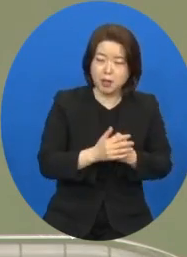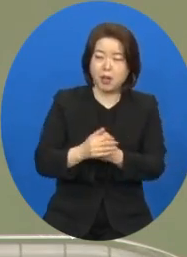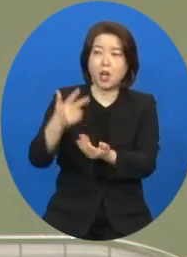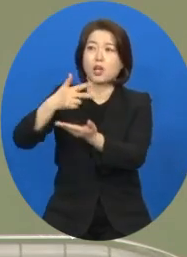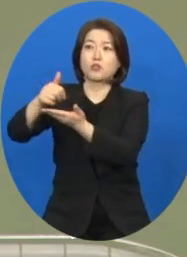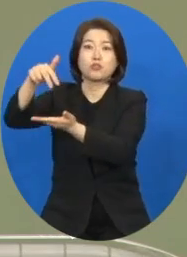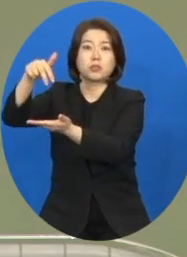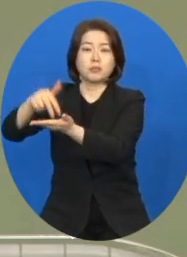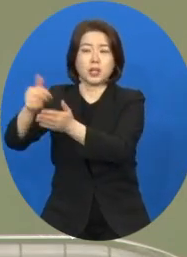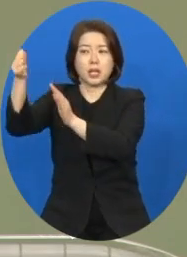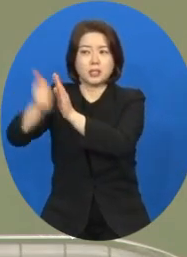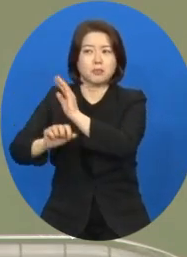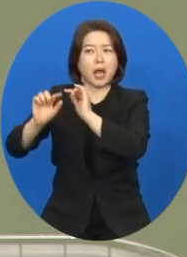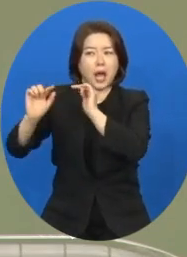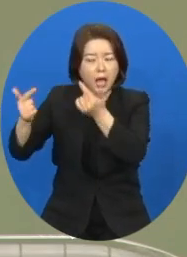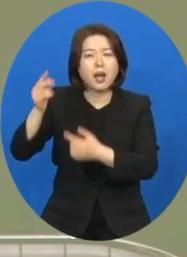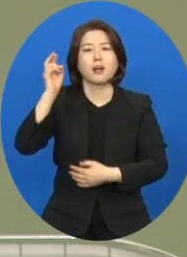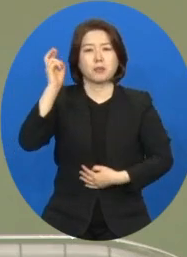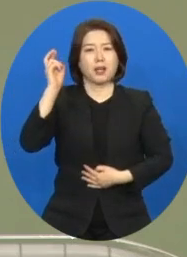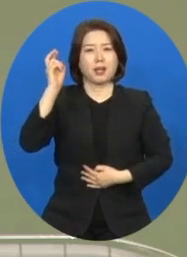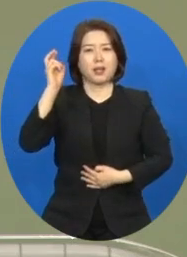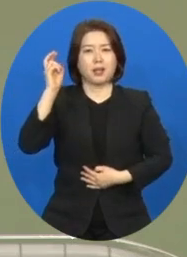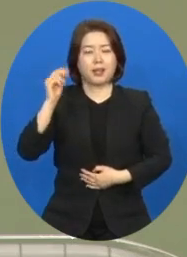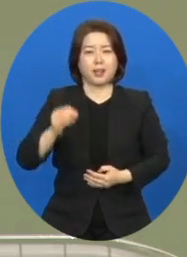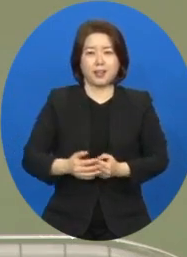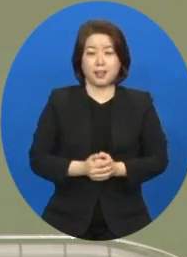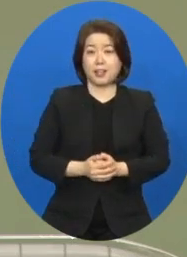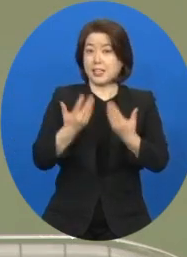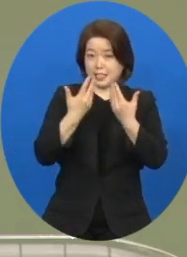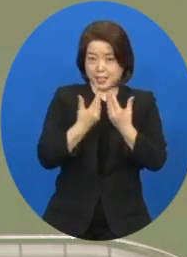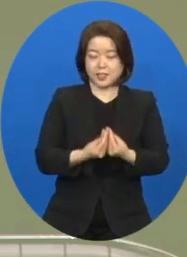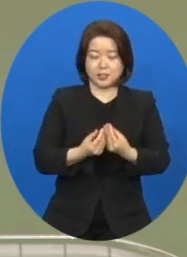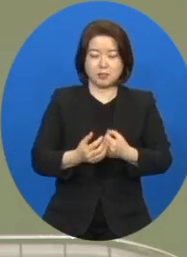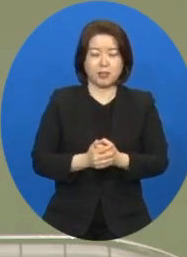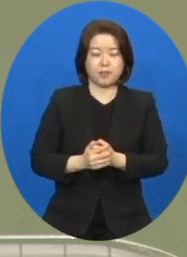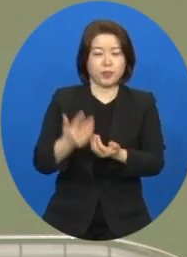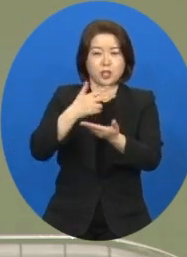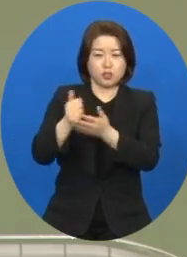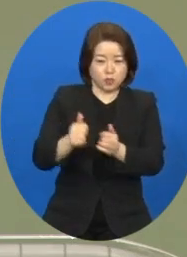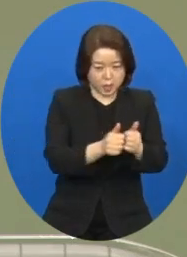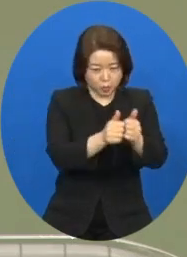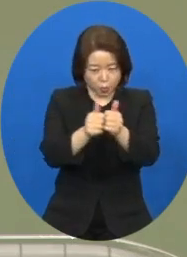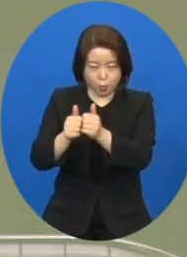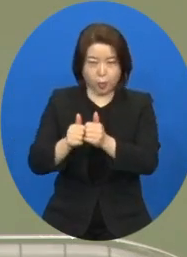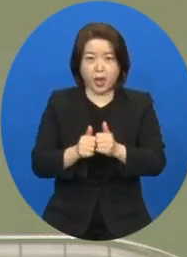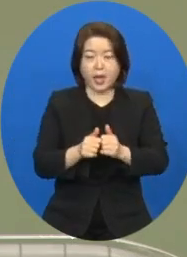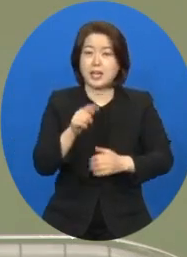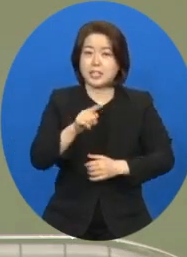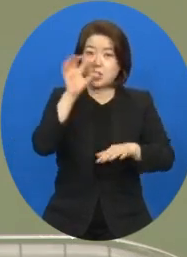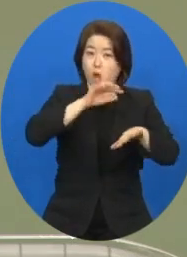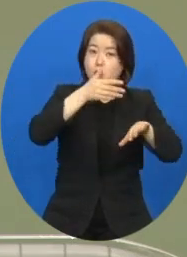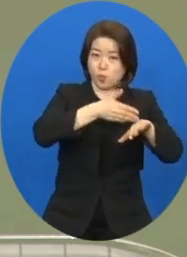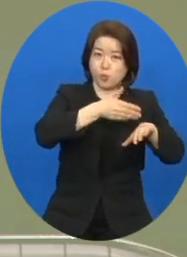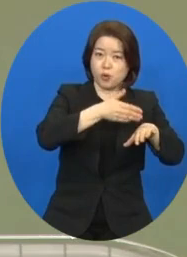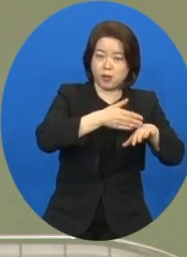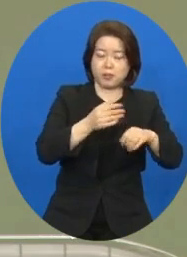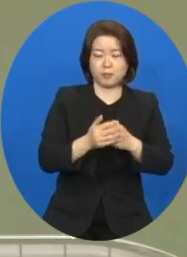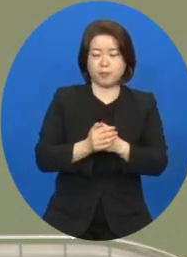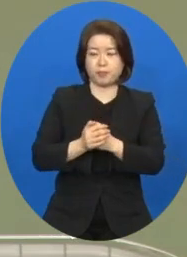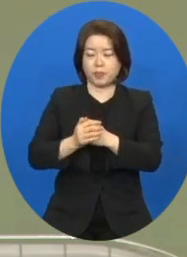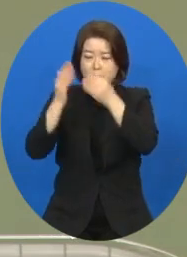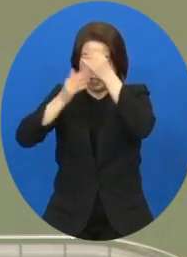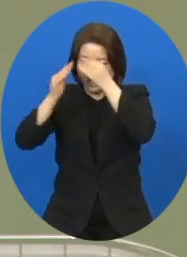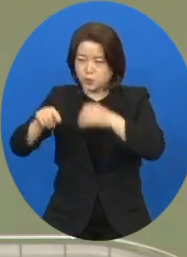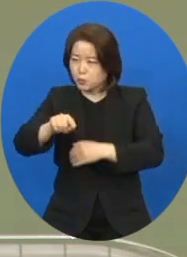아닌 일이 있을 수 있다는 거예요. 예를 들면 주님과 동행하는 그런 훈련이 성도들